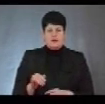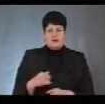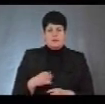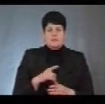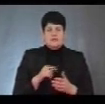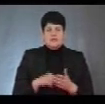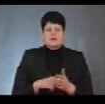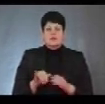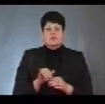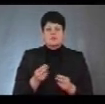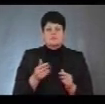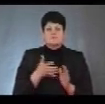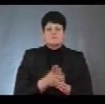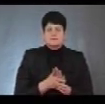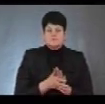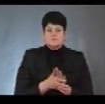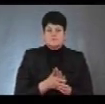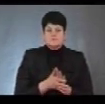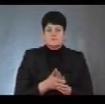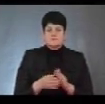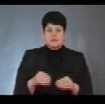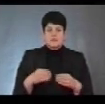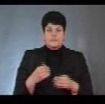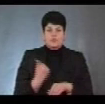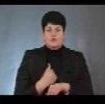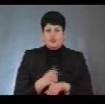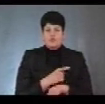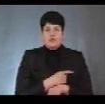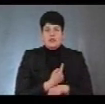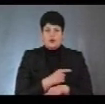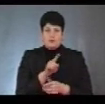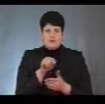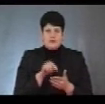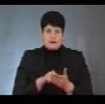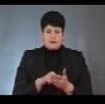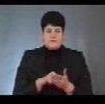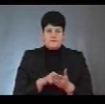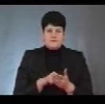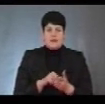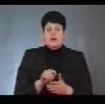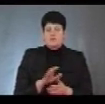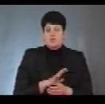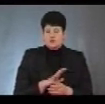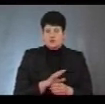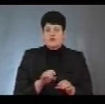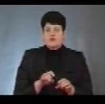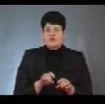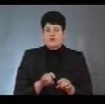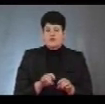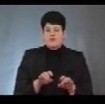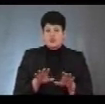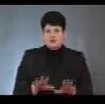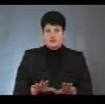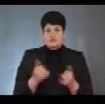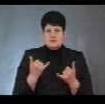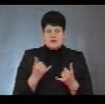дитячого балу, ми поставили головному лікарю дитячої міської лікарні, і було вирішено, що зараз велика